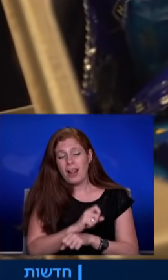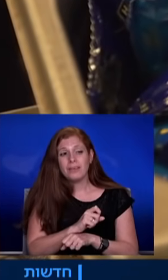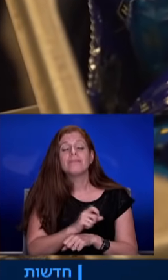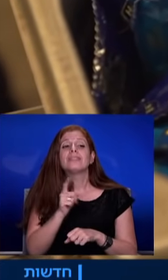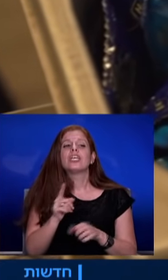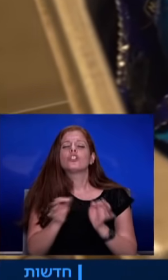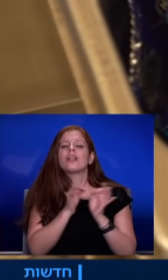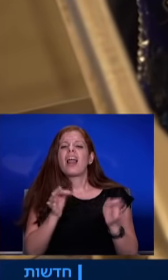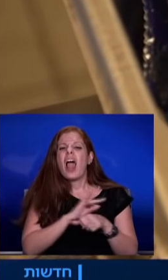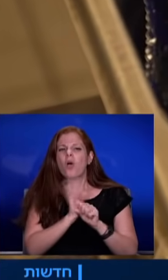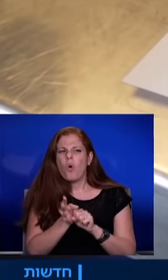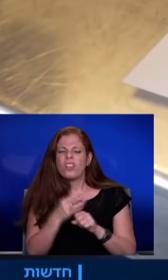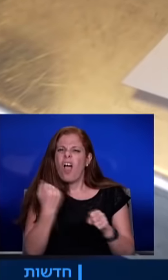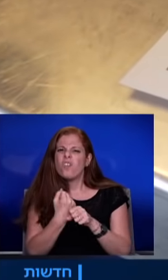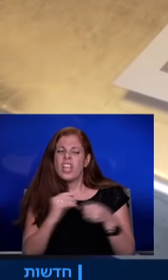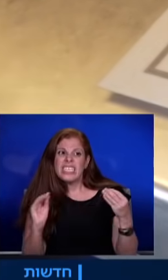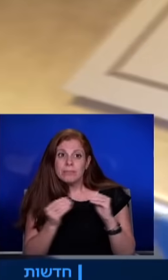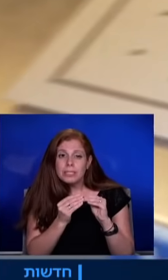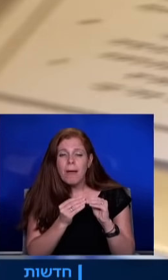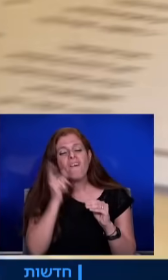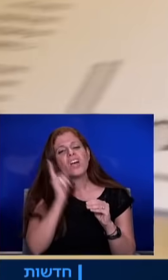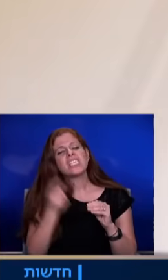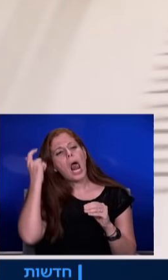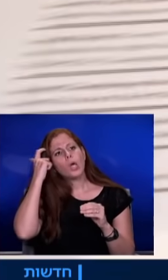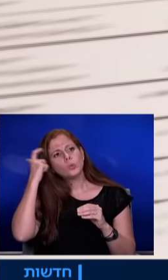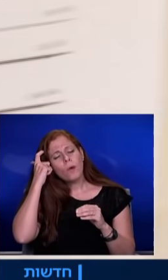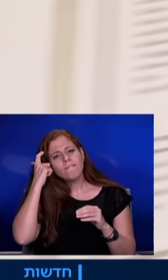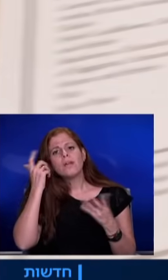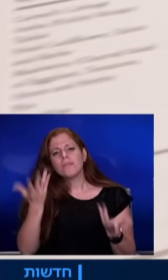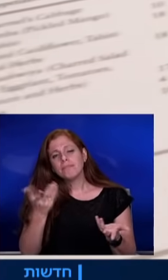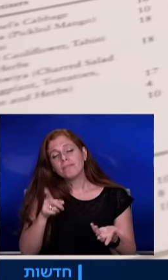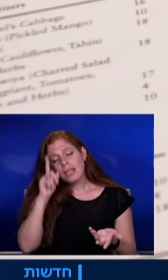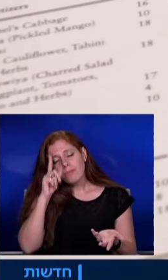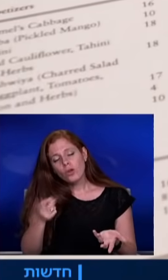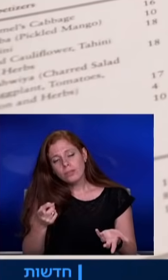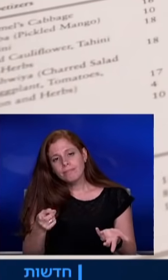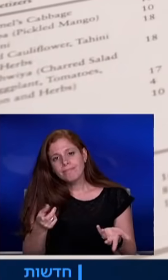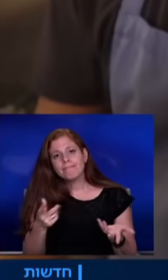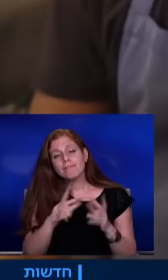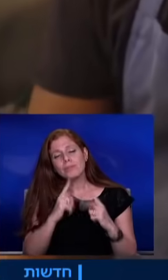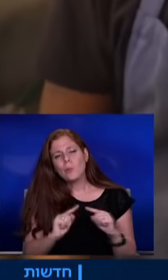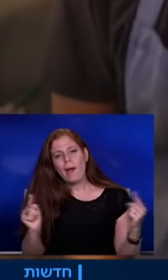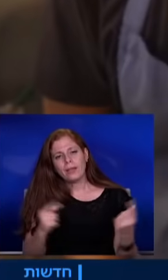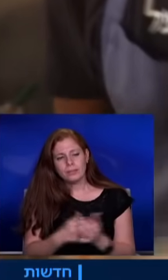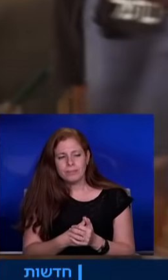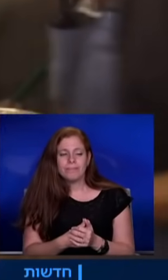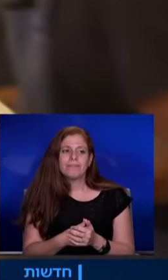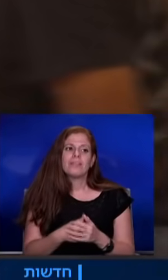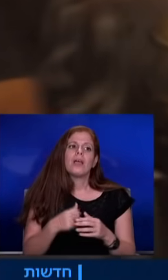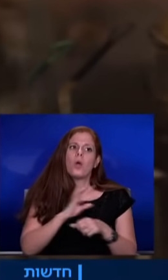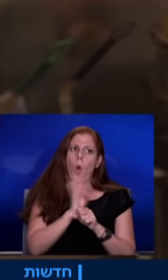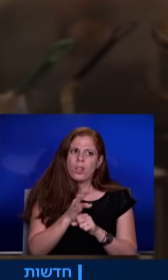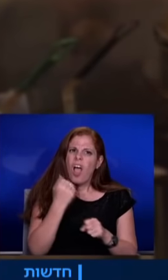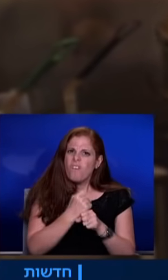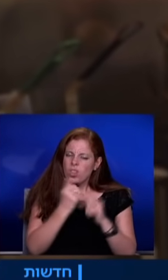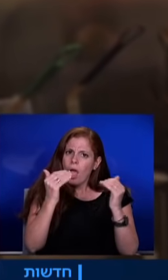הקורונה, העבודה הצטמצמה והיה צריך לחשוב, נו, אתם כן, כבר יודעים, מחוץ לקופסה. הגיע הקורונה, העבודה ירדה מאוד,